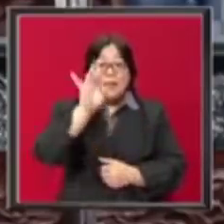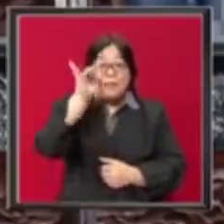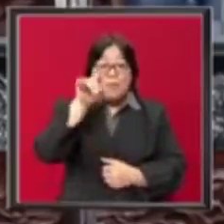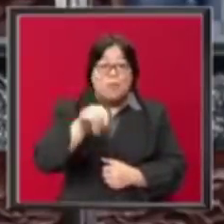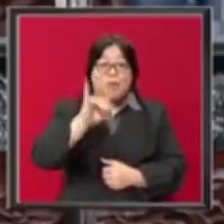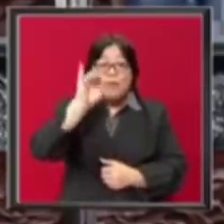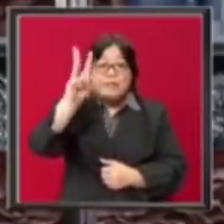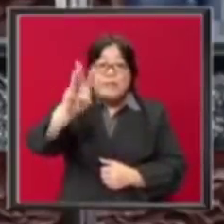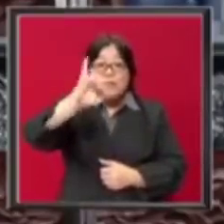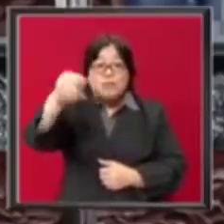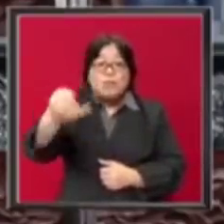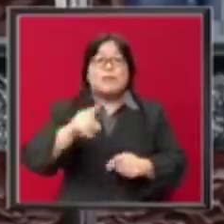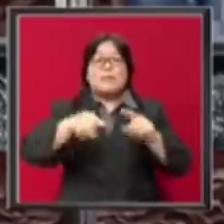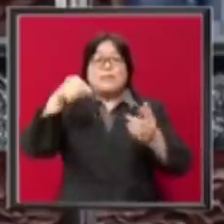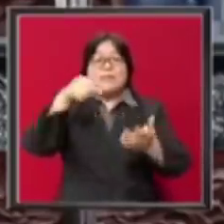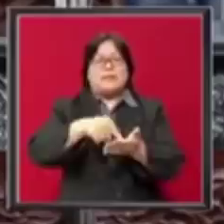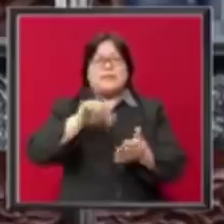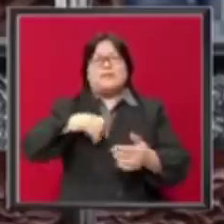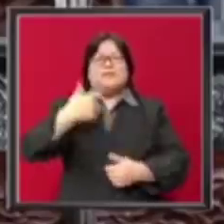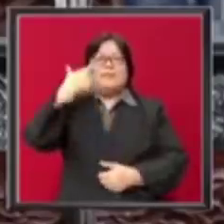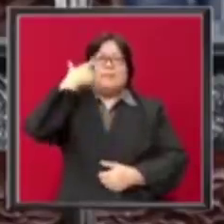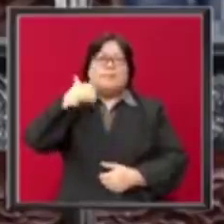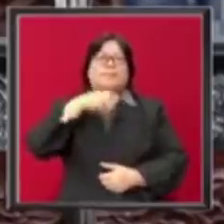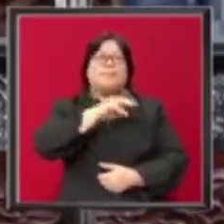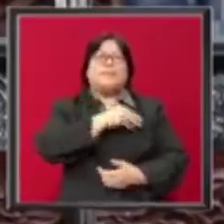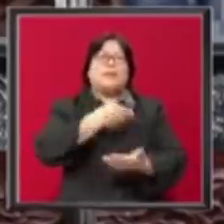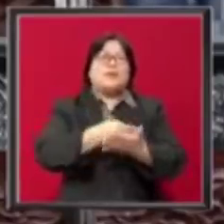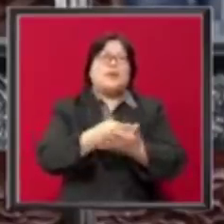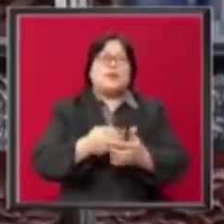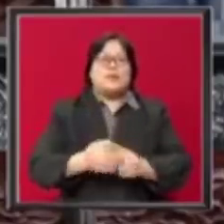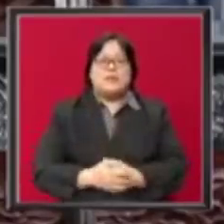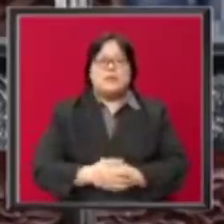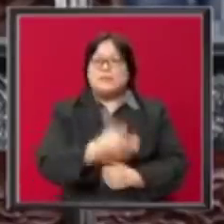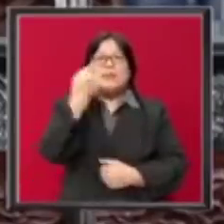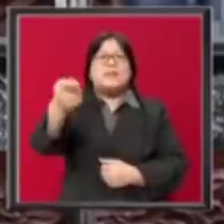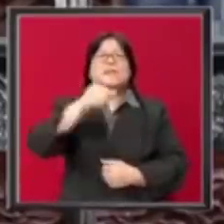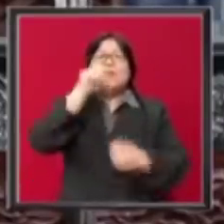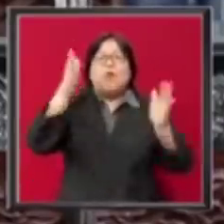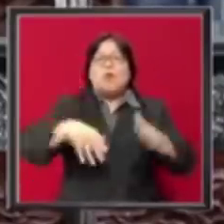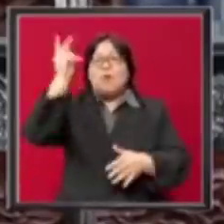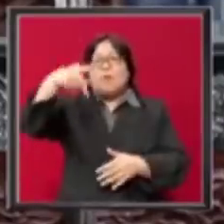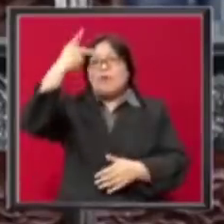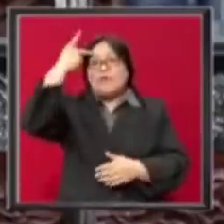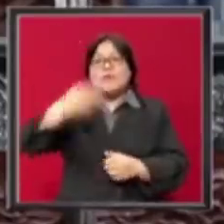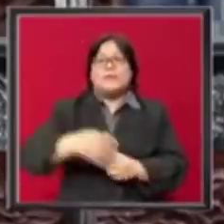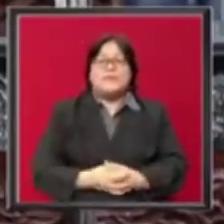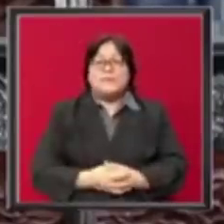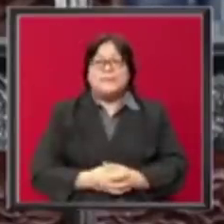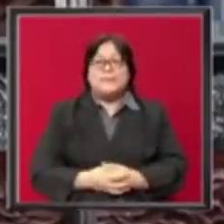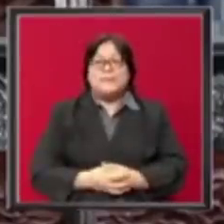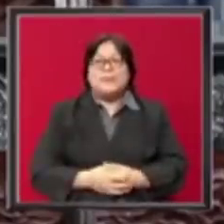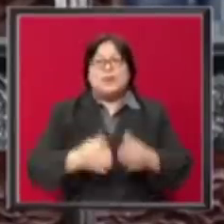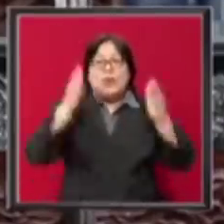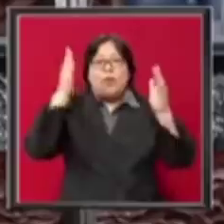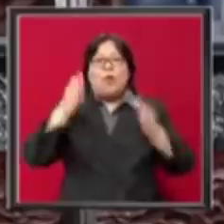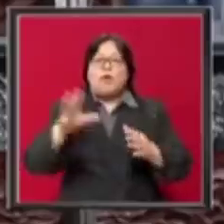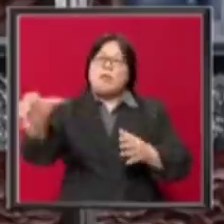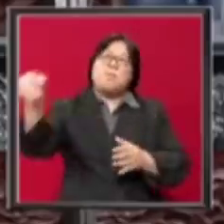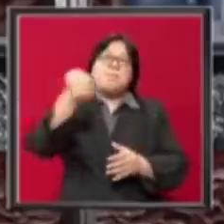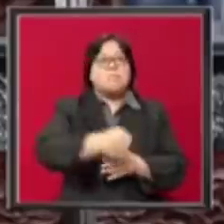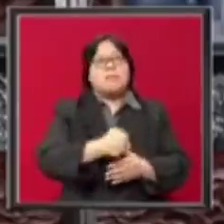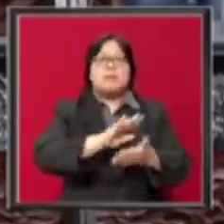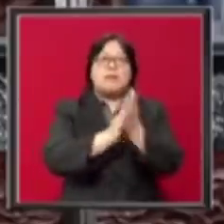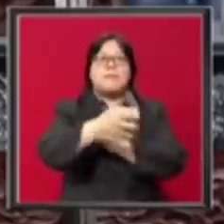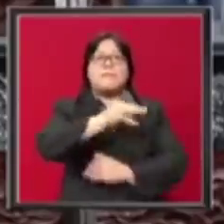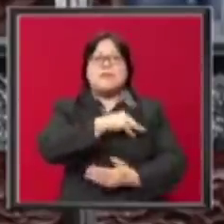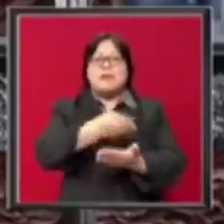8.6 juta. Tapi yang ini saya simpati dengan Menteri Kewangan, sebab dia bukan orang politik. Orang masukkan jadi dia